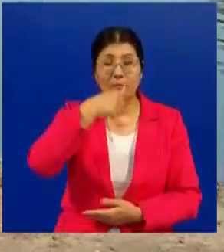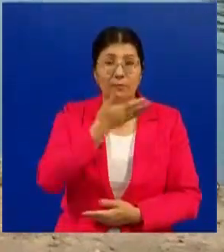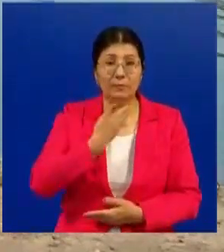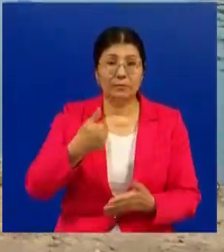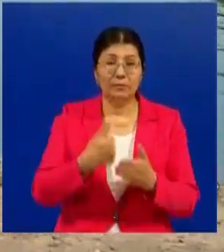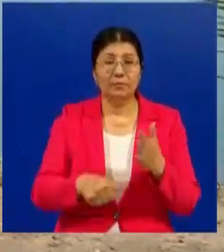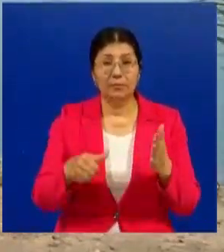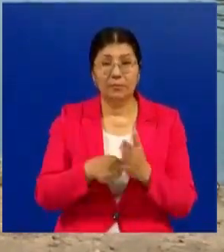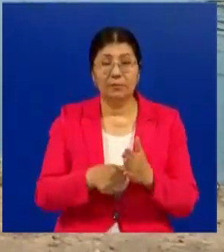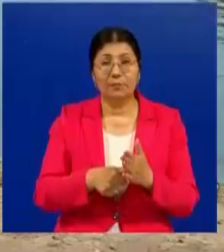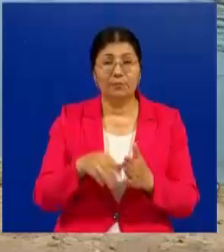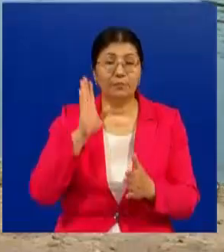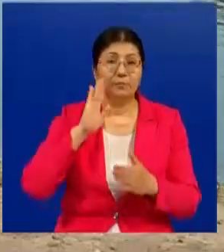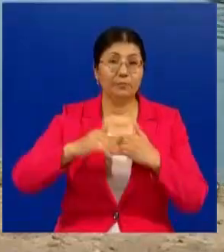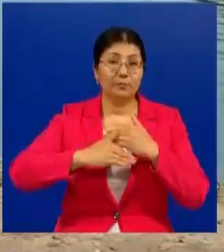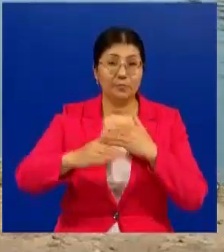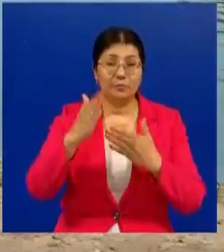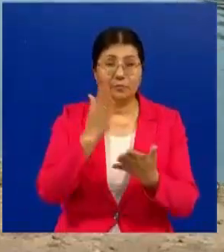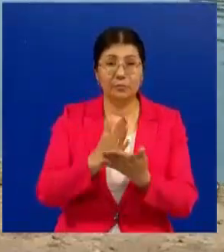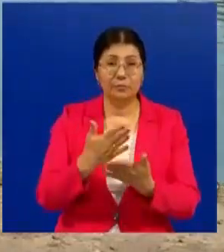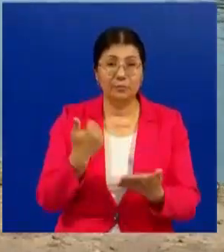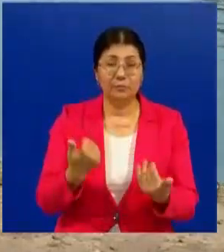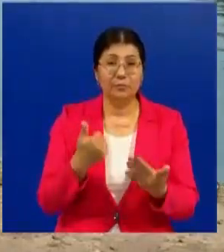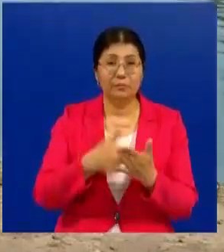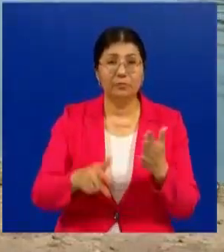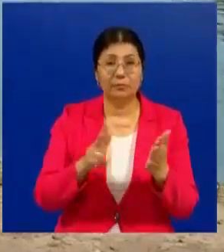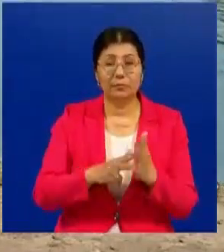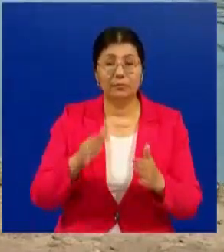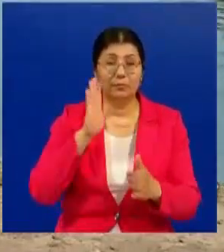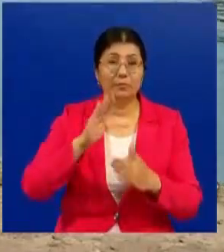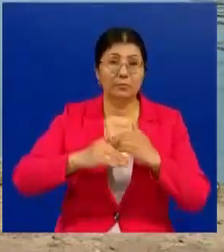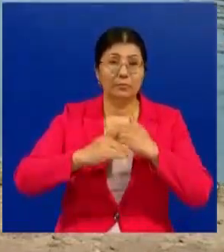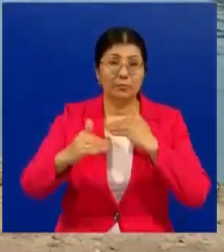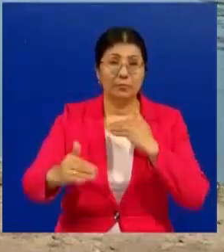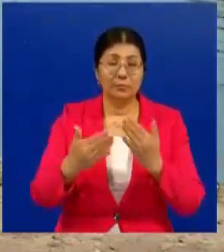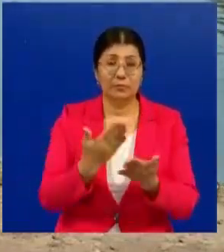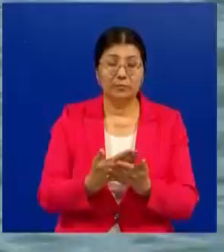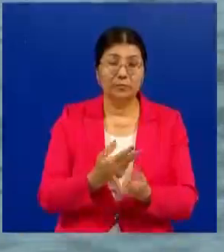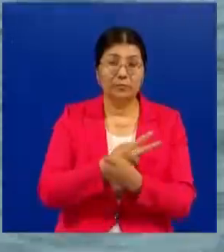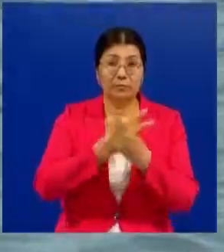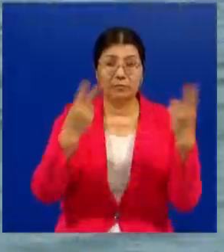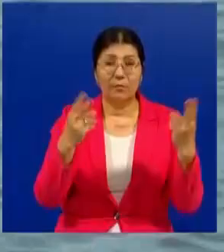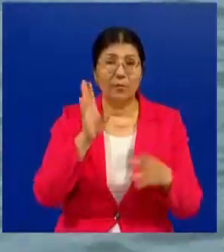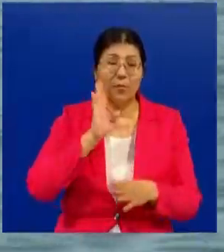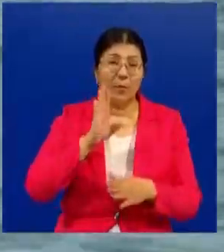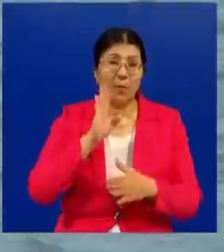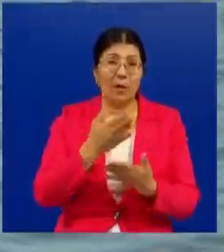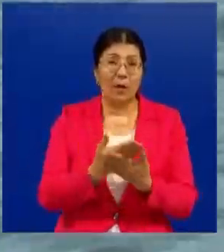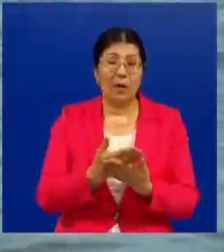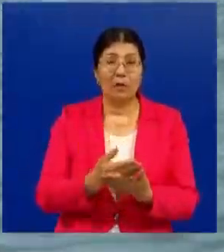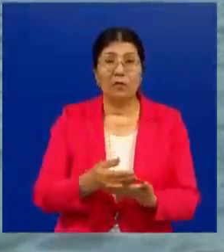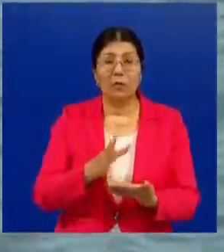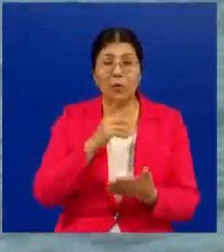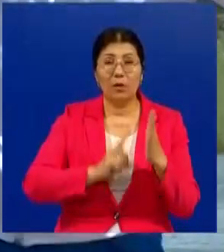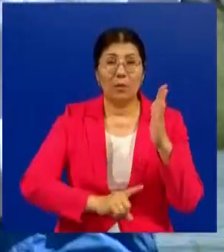жылы бізде 66 жағажай жұмыс жасаған болса, биыл 67 68 жағажайға өсіруге қарастырып отыр соны. Суға түсу маусымы басталса